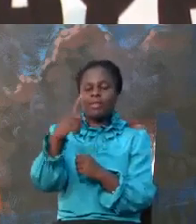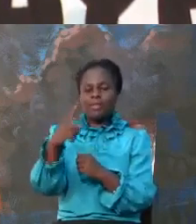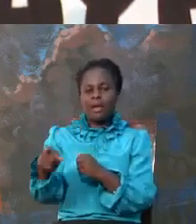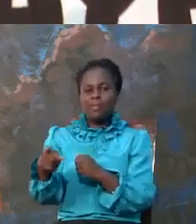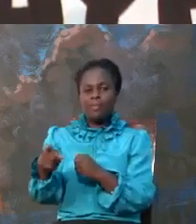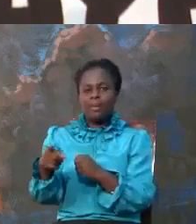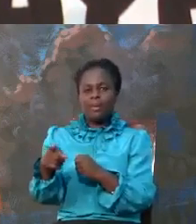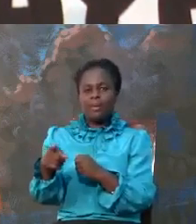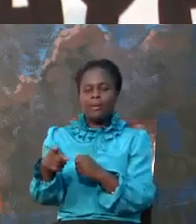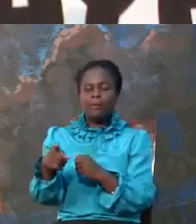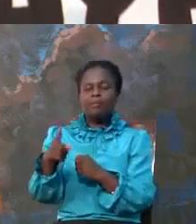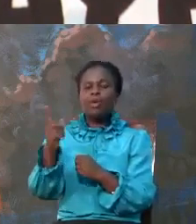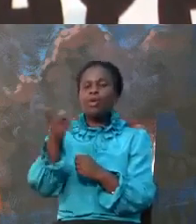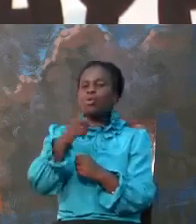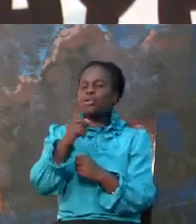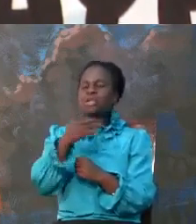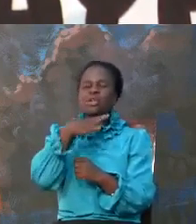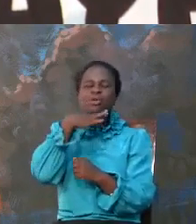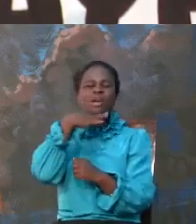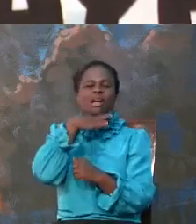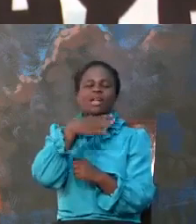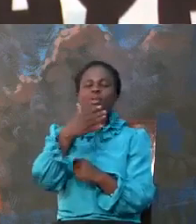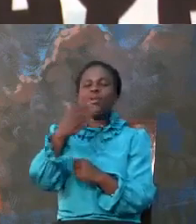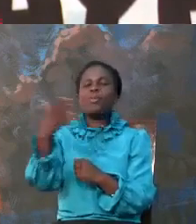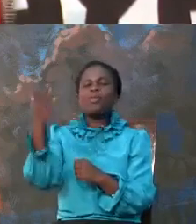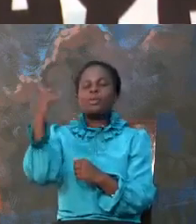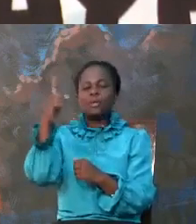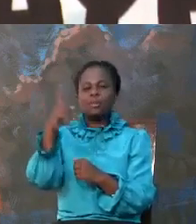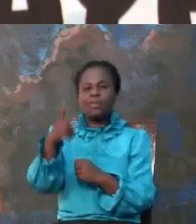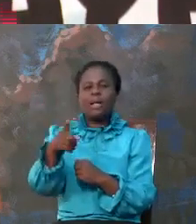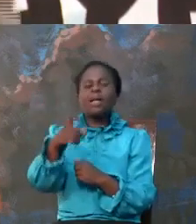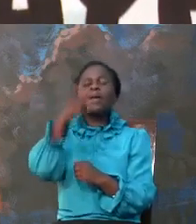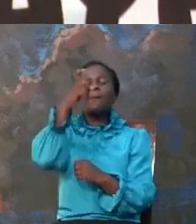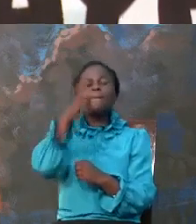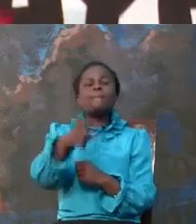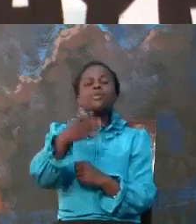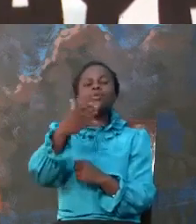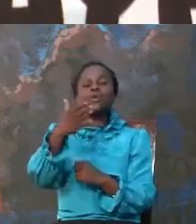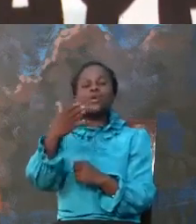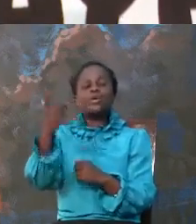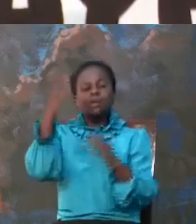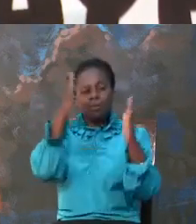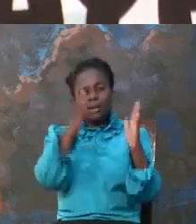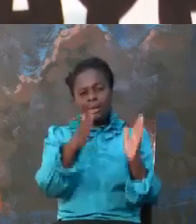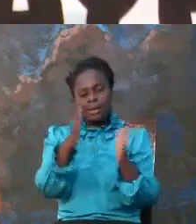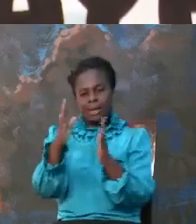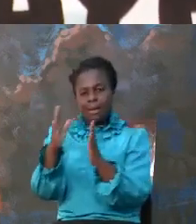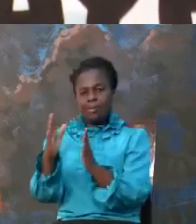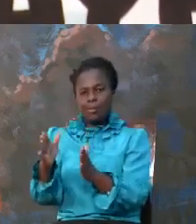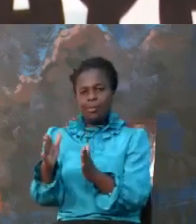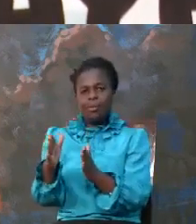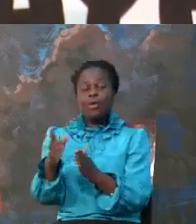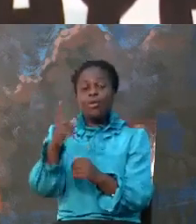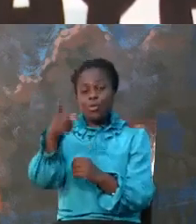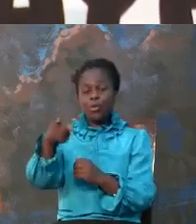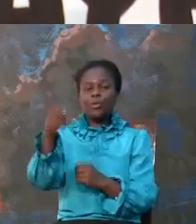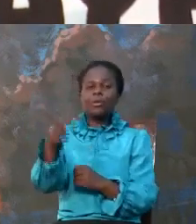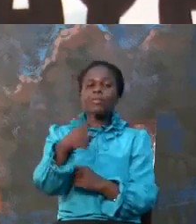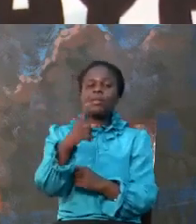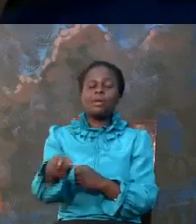zangu wapendwa, usije kadanganyika popote pale. Yeyote ambaye ni mwanadamu ni